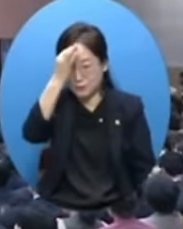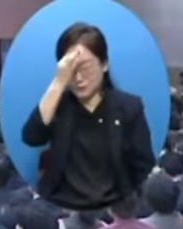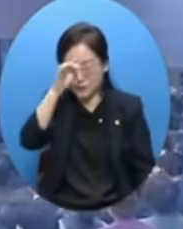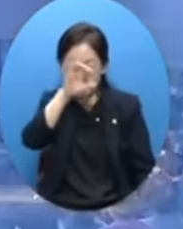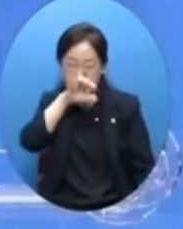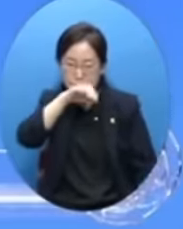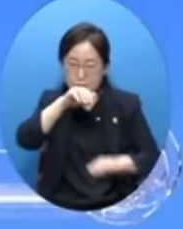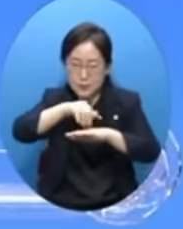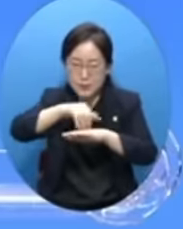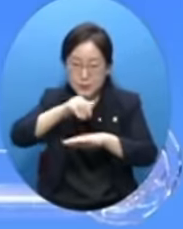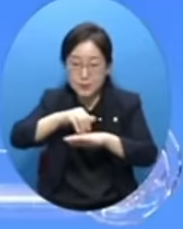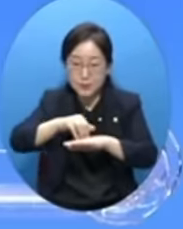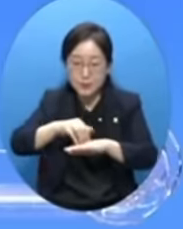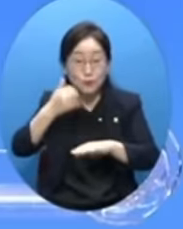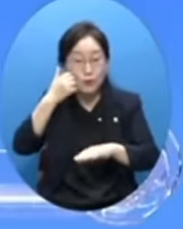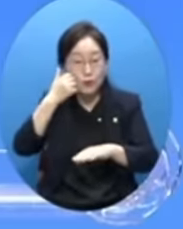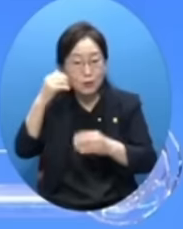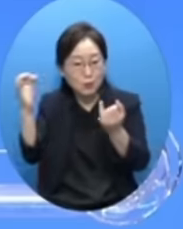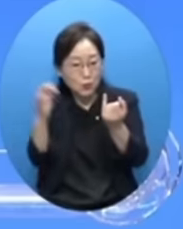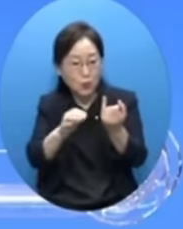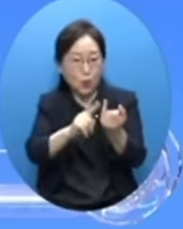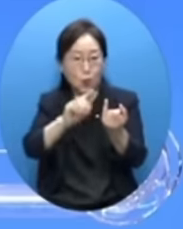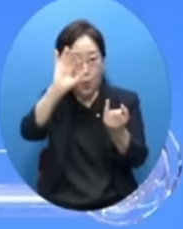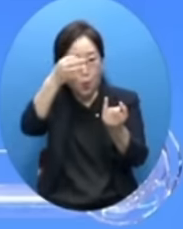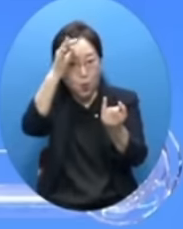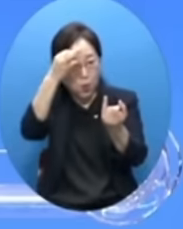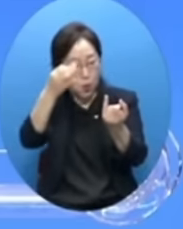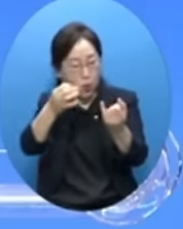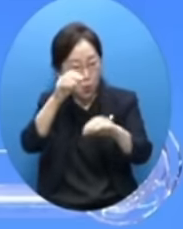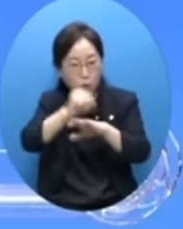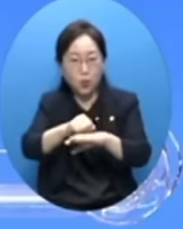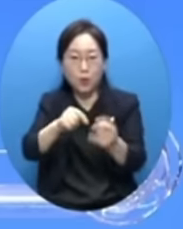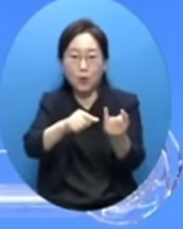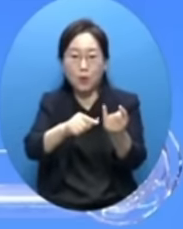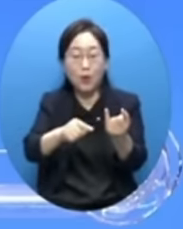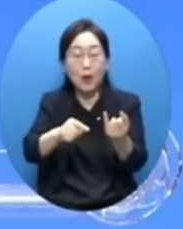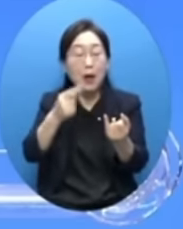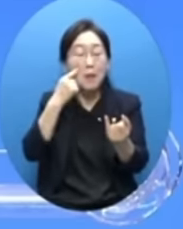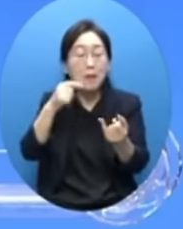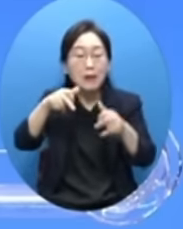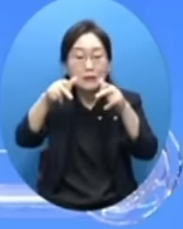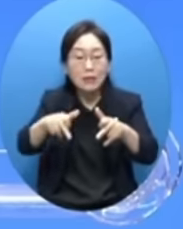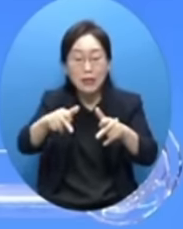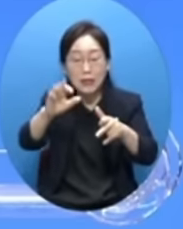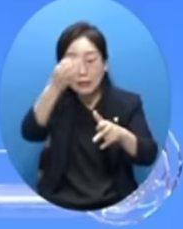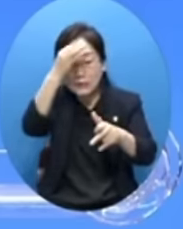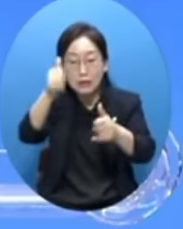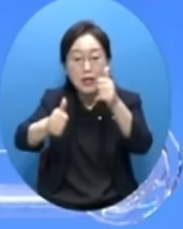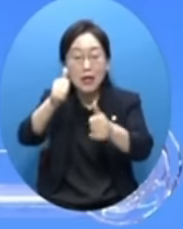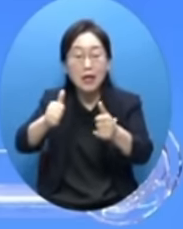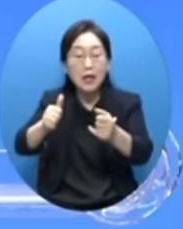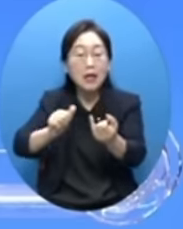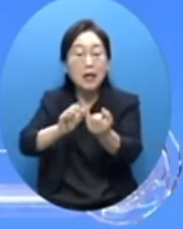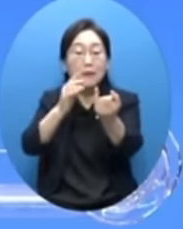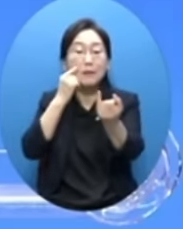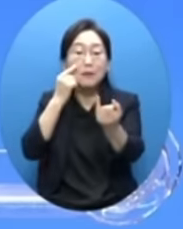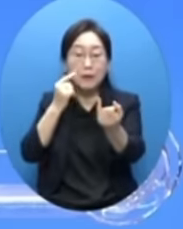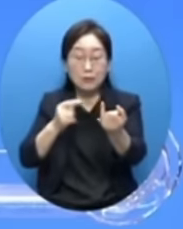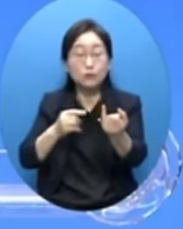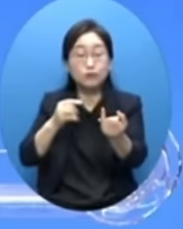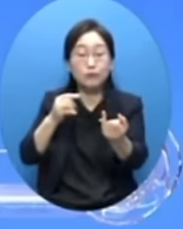보니까 주변에서 넌 참 실력이 뛰어나니까 한번 장애인 기능 경기대회 한번 나가봐라. 그래서